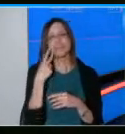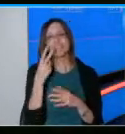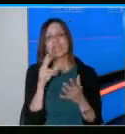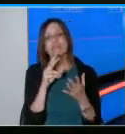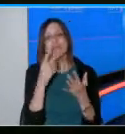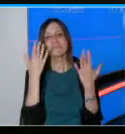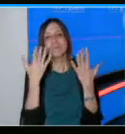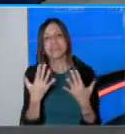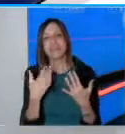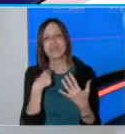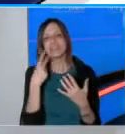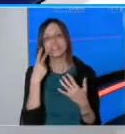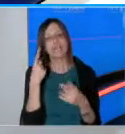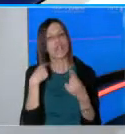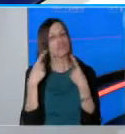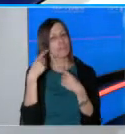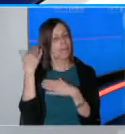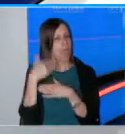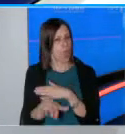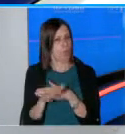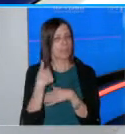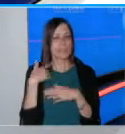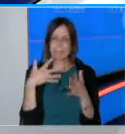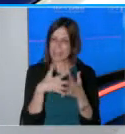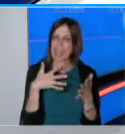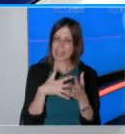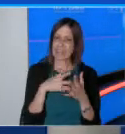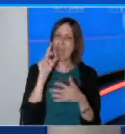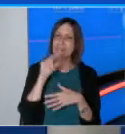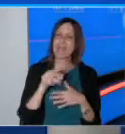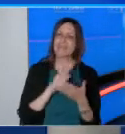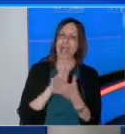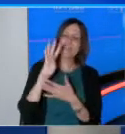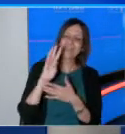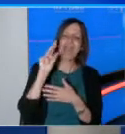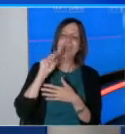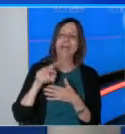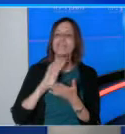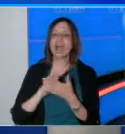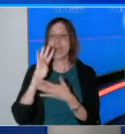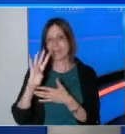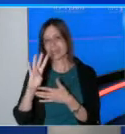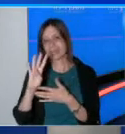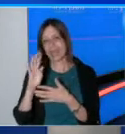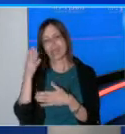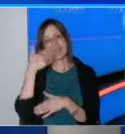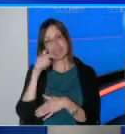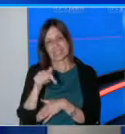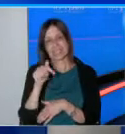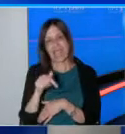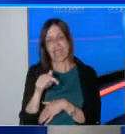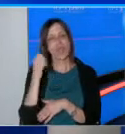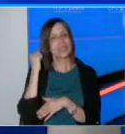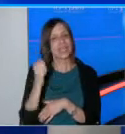המספרים, בוא נסתכל על השנים האחרונות. אני בדקתי מ-2014. ב-2014 במדינת